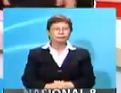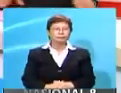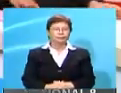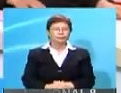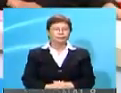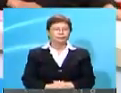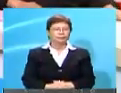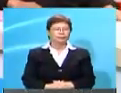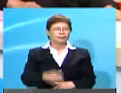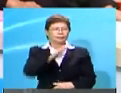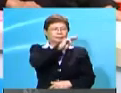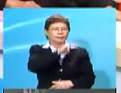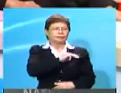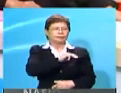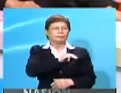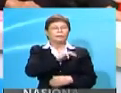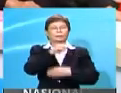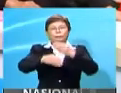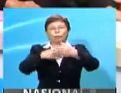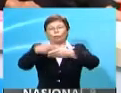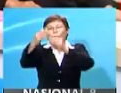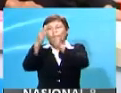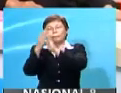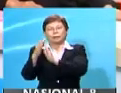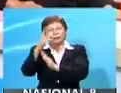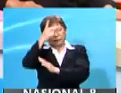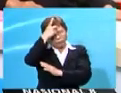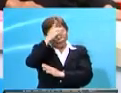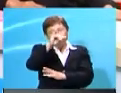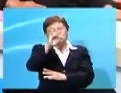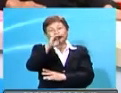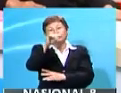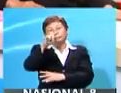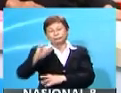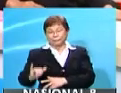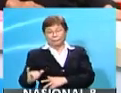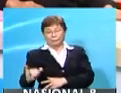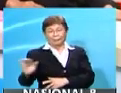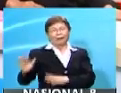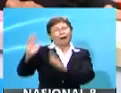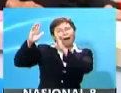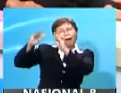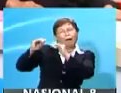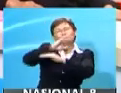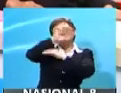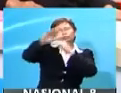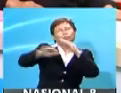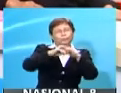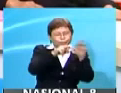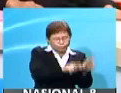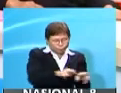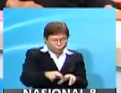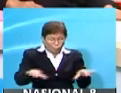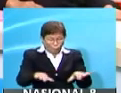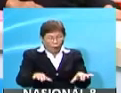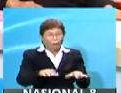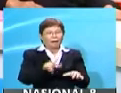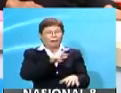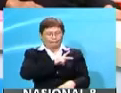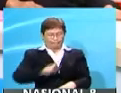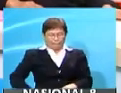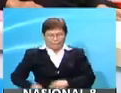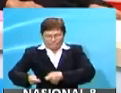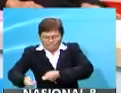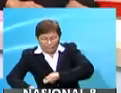Sabah menteri kemajuan luar Bandar dan wilayah Datuk Seri Ismail Sabri yaakob mengharapkan segala perancangan yang dibuat di Kementerian